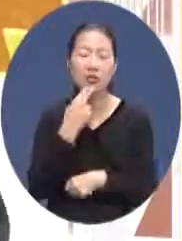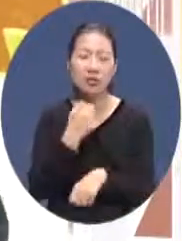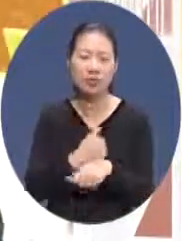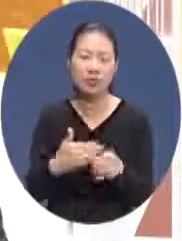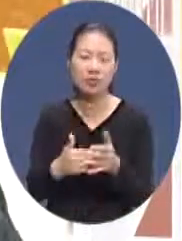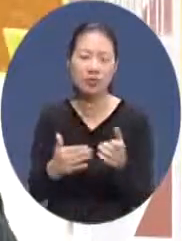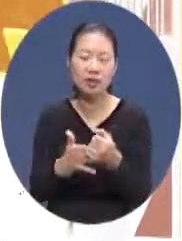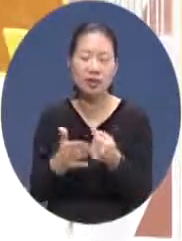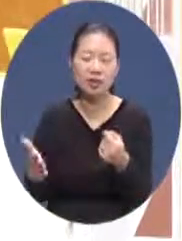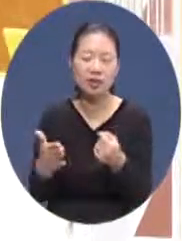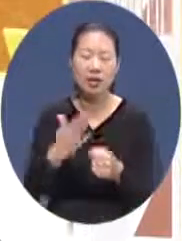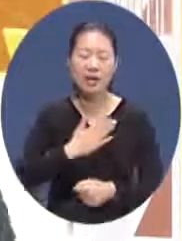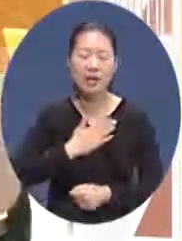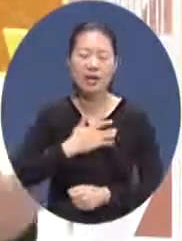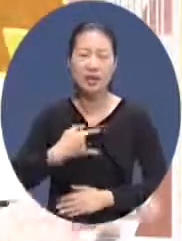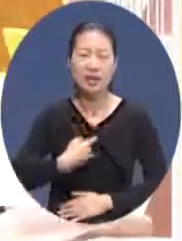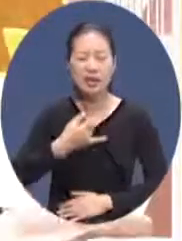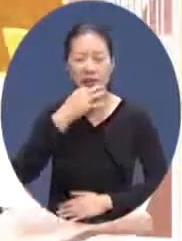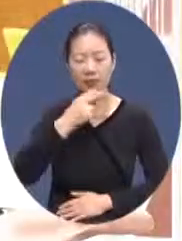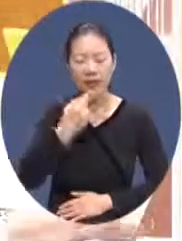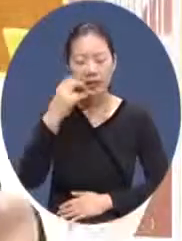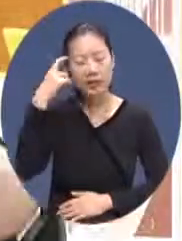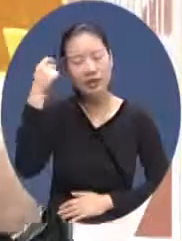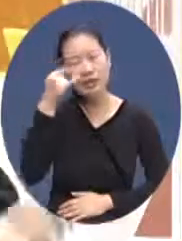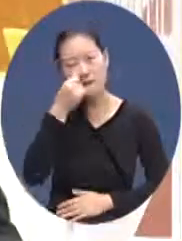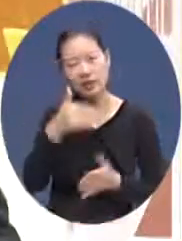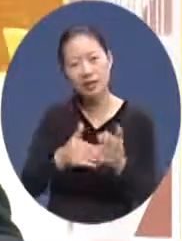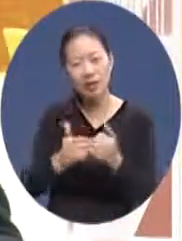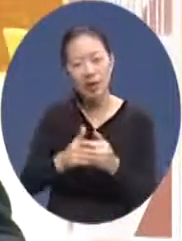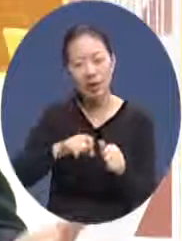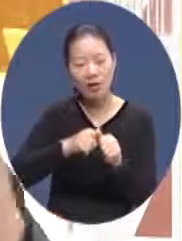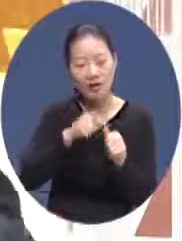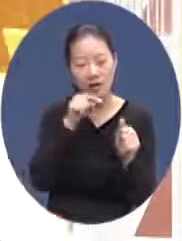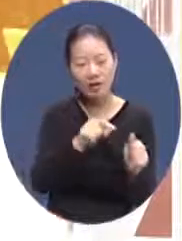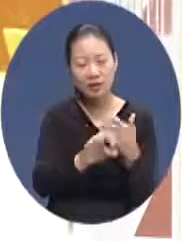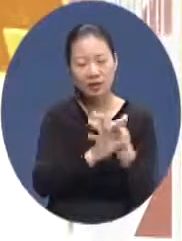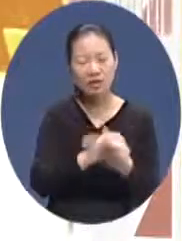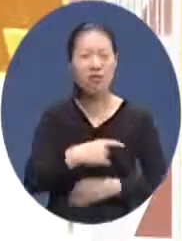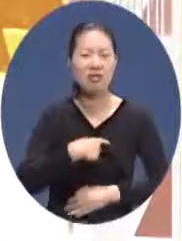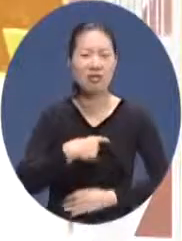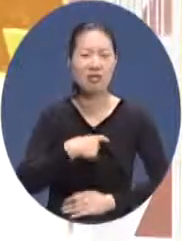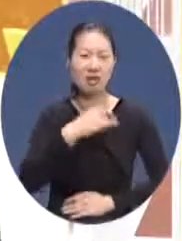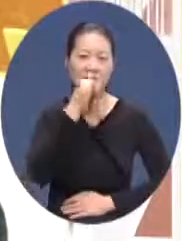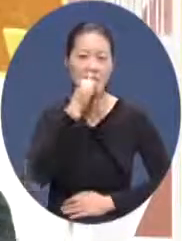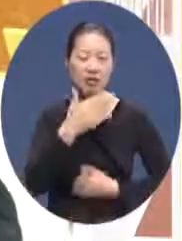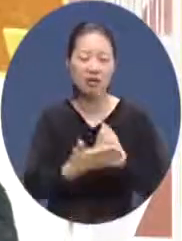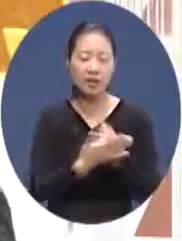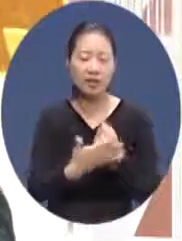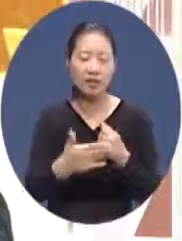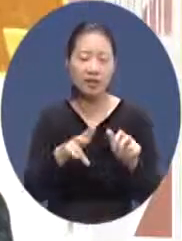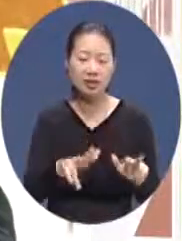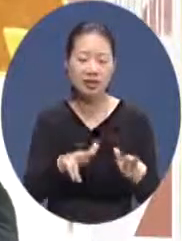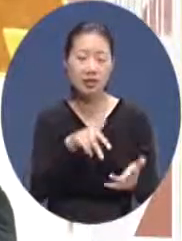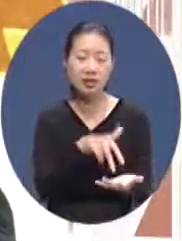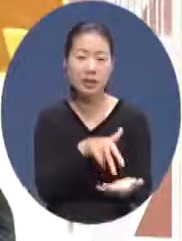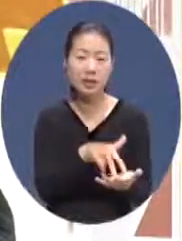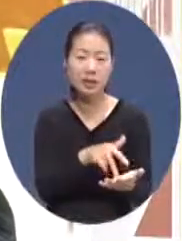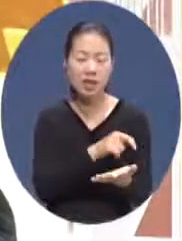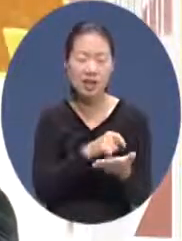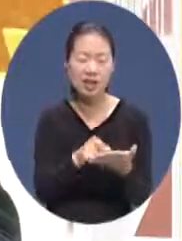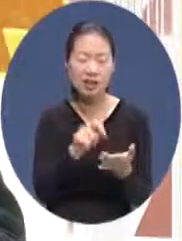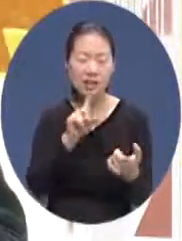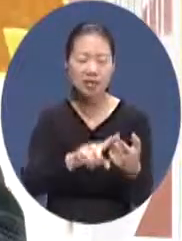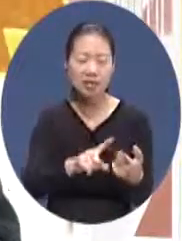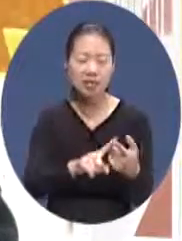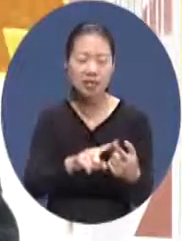네. 그렇게 자기한테는 의미가 없다고 생각하니까 그걸 억지로 시키면 아주 싫어하게 되겠죠. 그래서 여기 이 경우에는 쓰기를